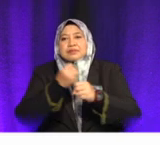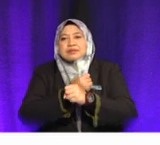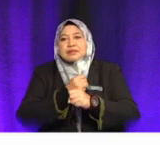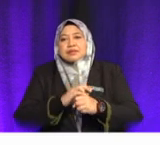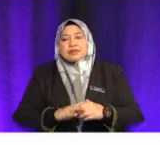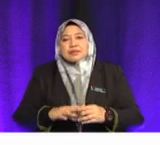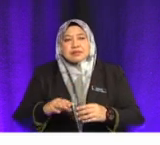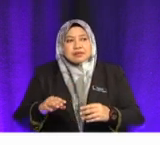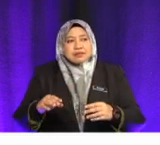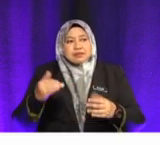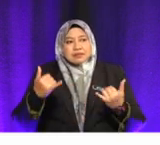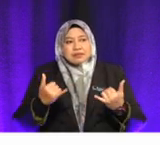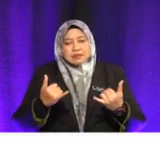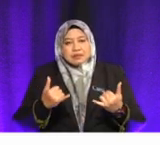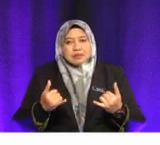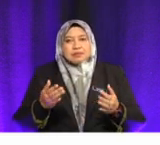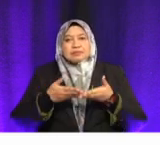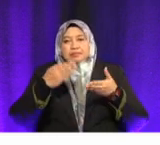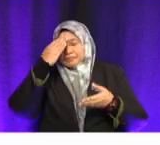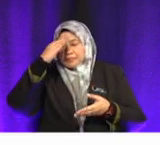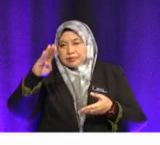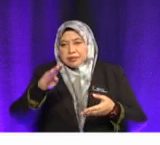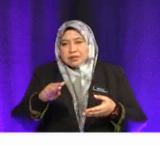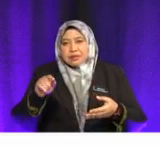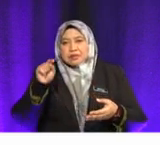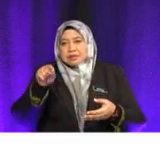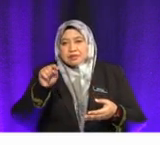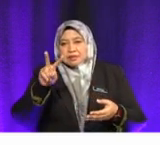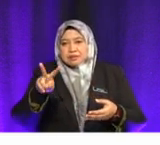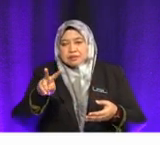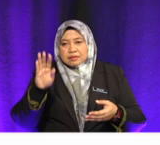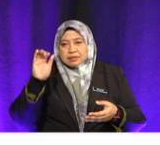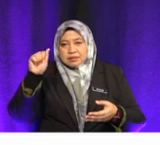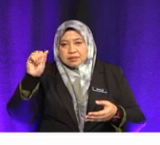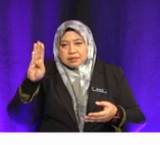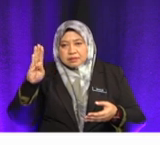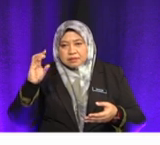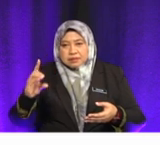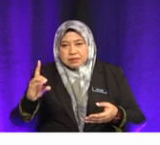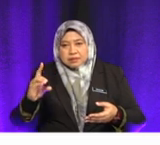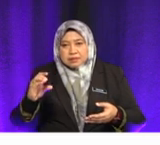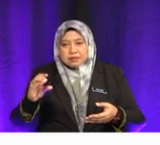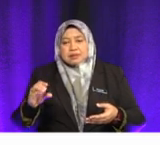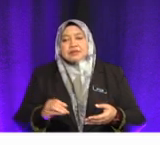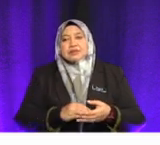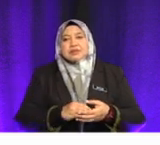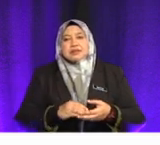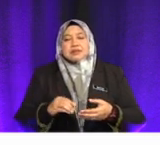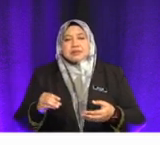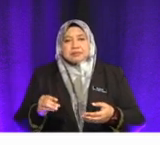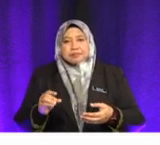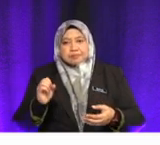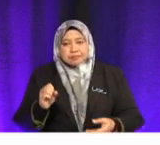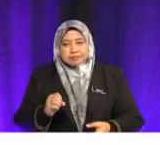bentuk segitiga ABC dengan satu titik s berada di antara garis e dengan b Oke